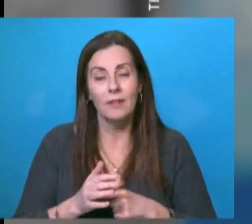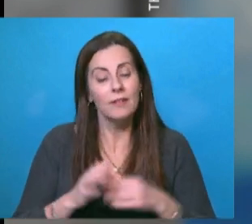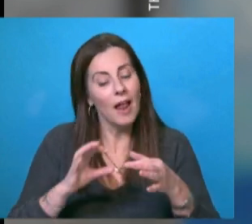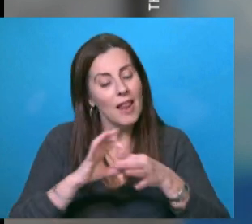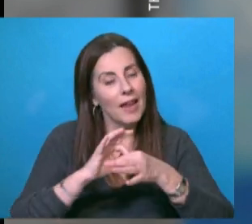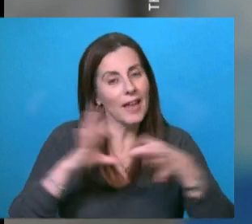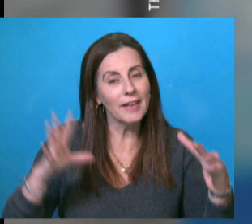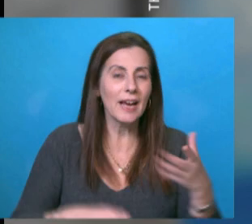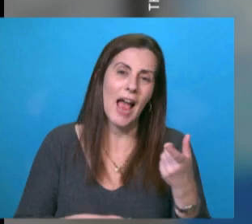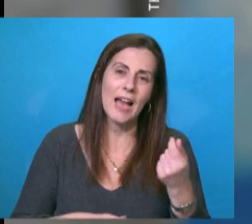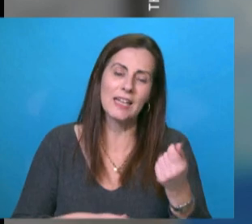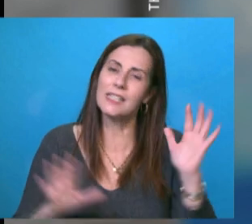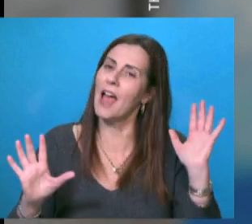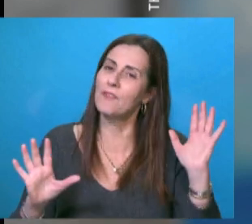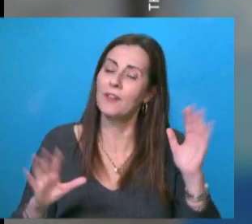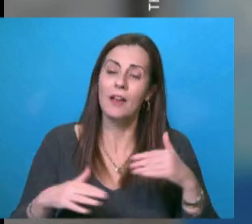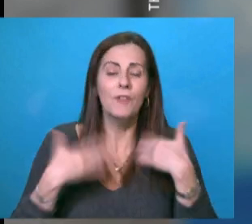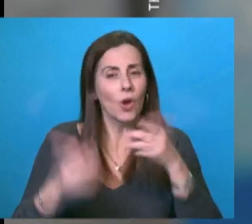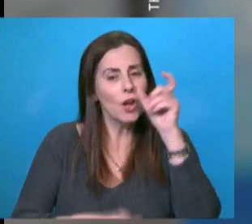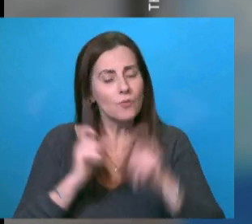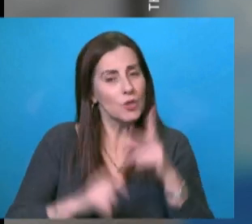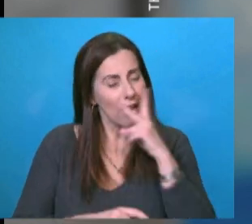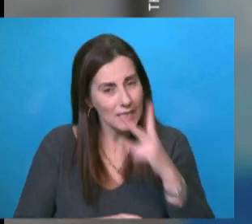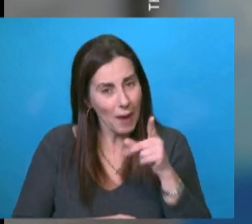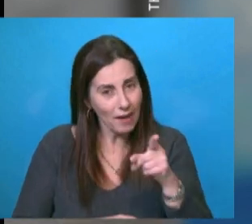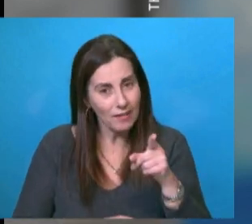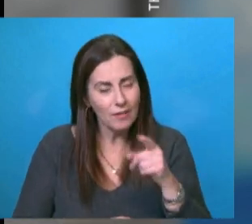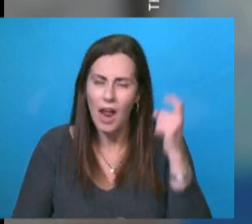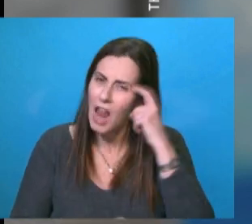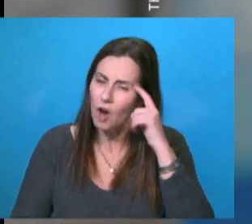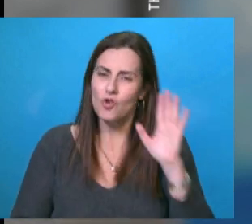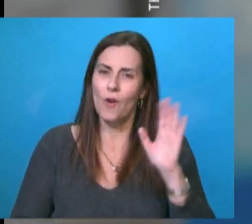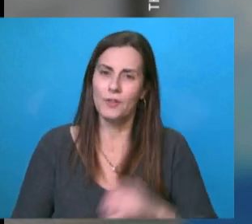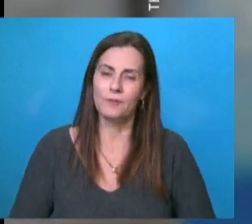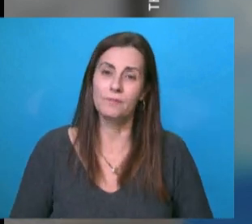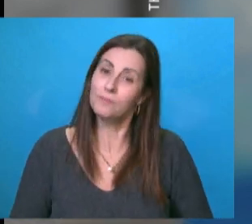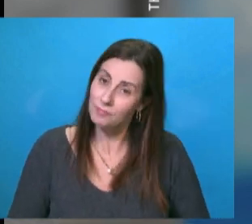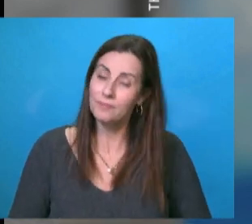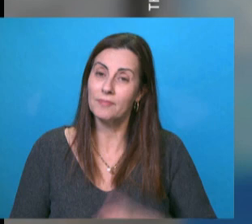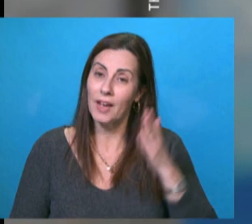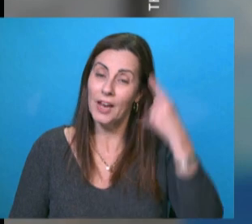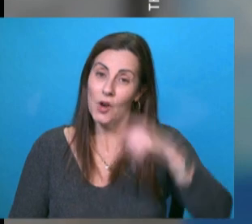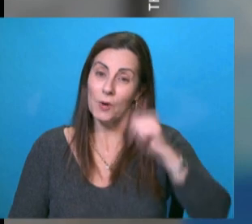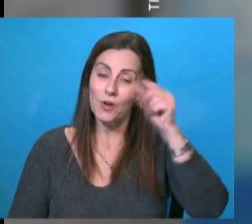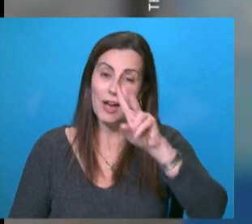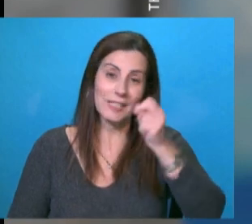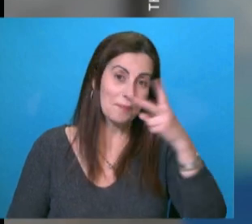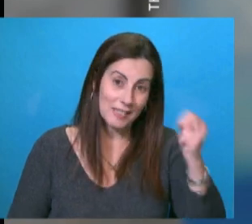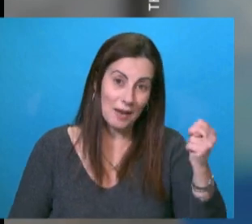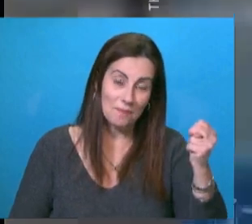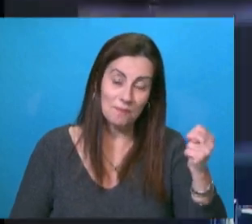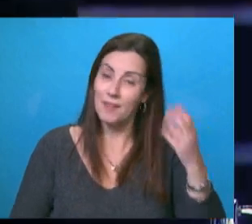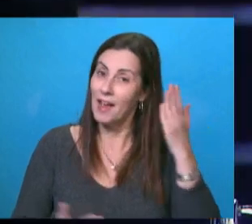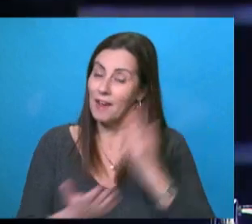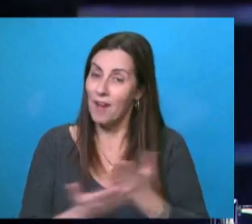הכסף מההקשר שלו ולגרום למי שיצפה בזה לחשוב. אז הנה, יום ראשון של 2020 כבר מסתיים